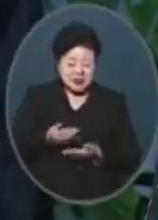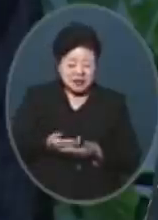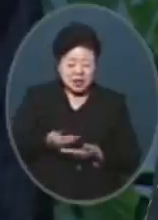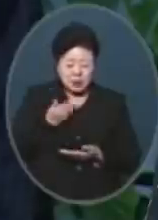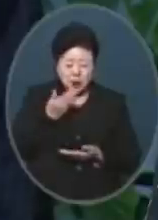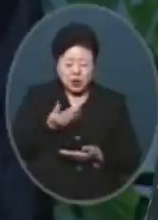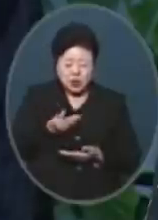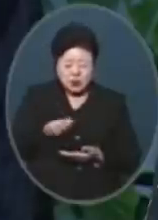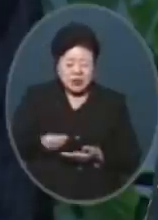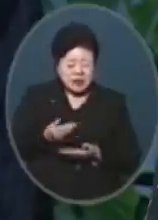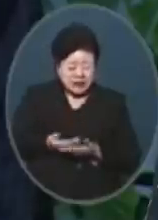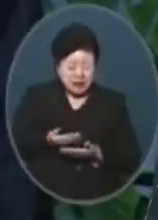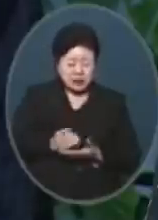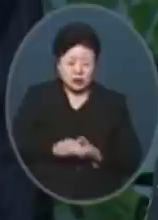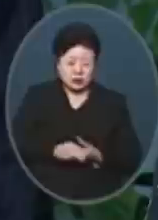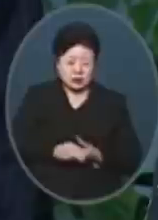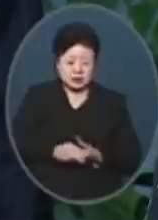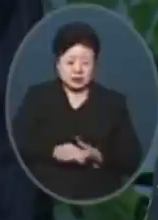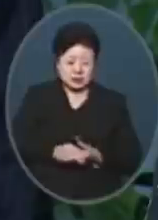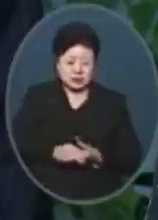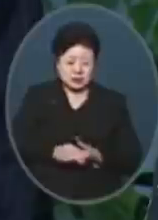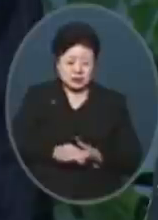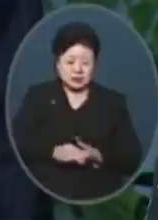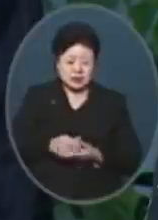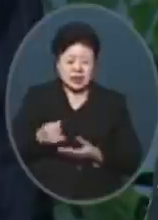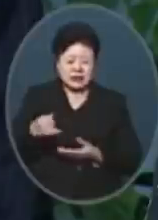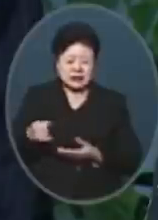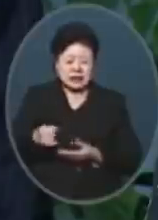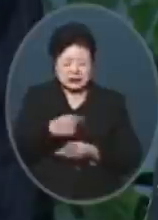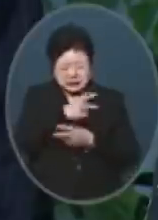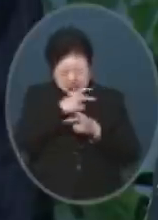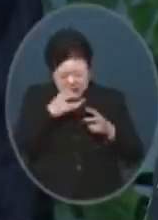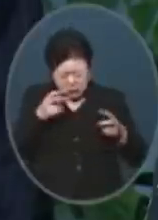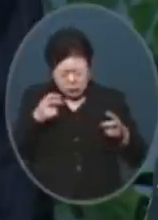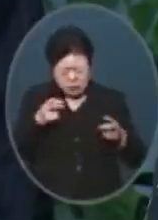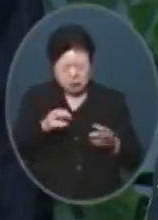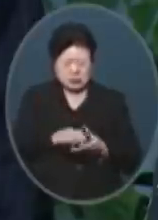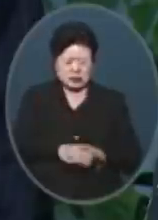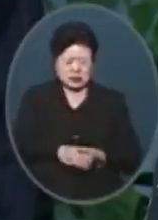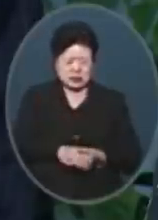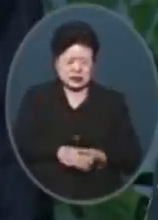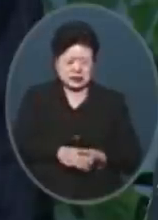빌려달라고. 그럼 우리 아들들, 애들하고 밥 다 먹고